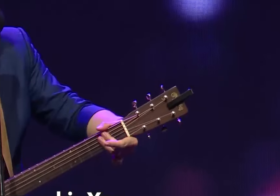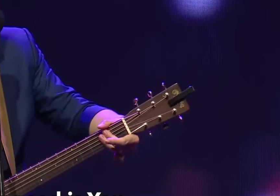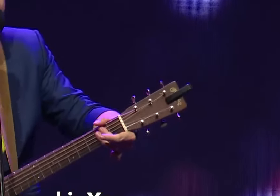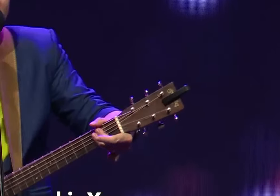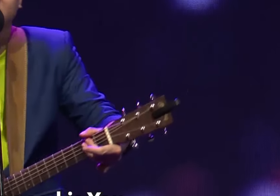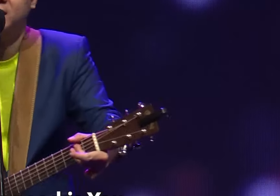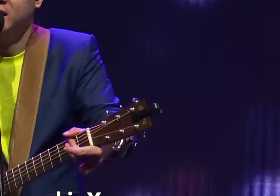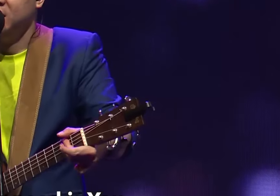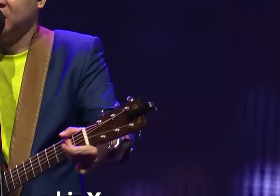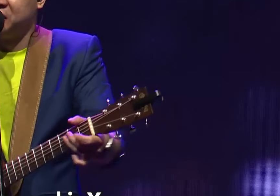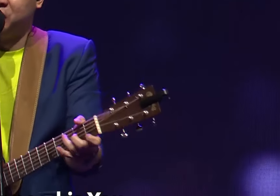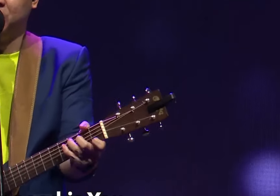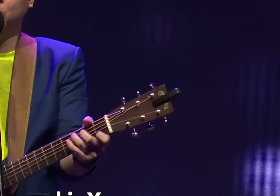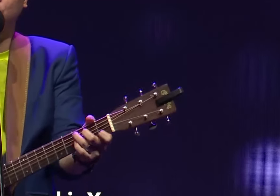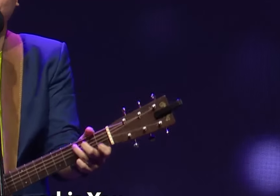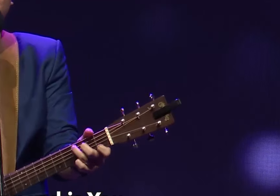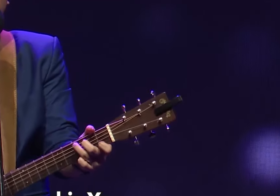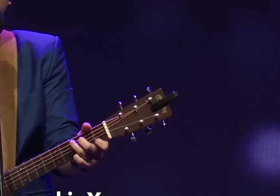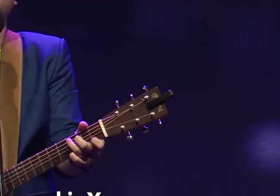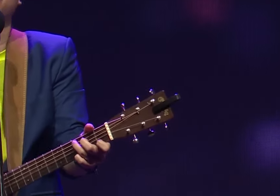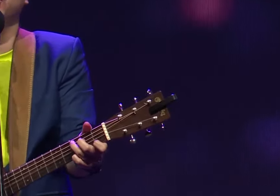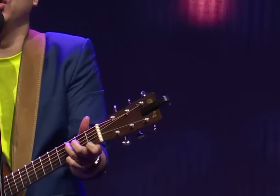belong. Is you,